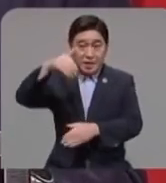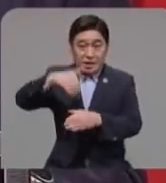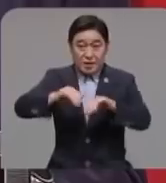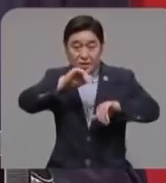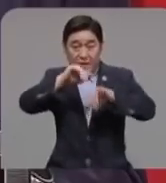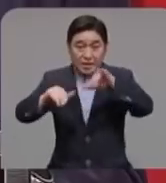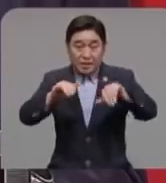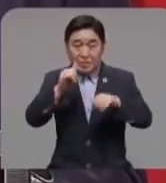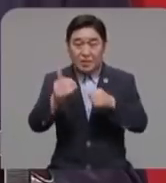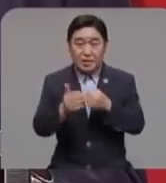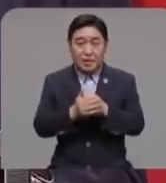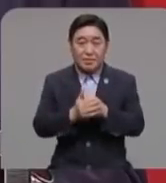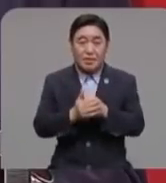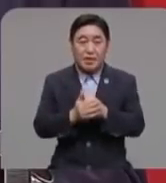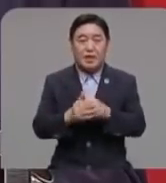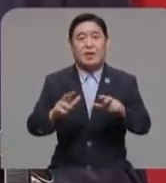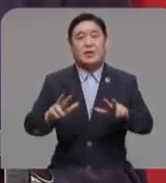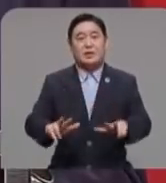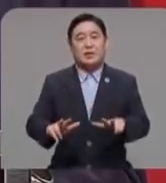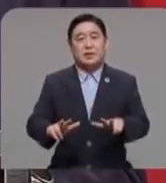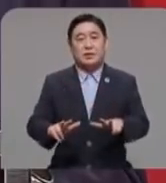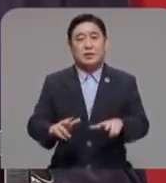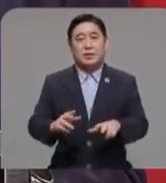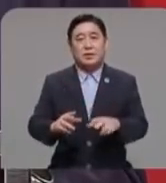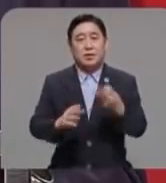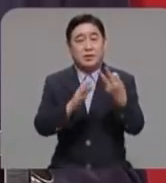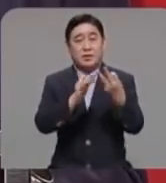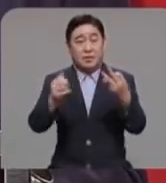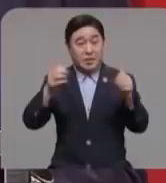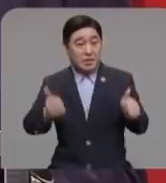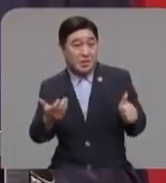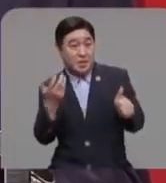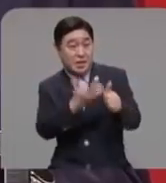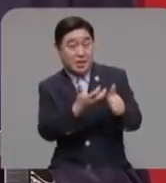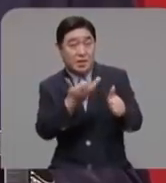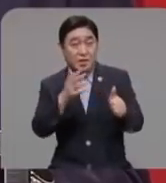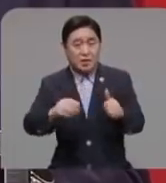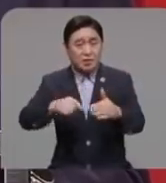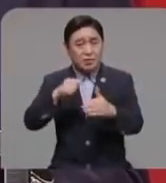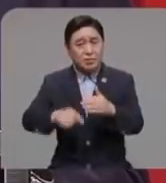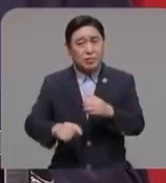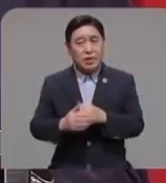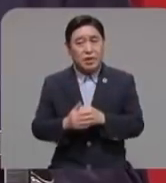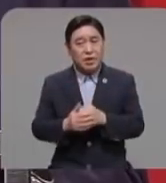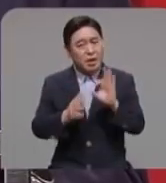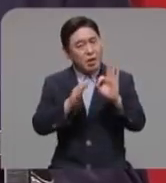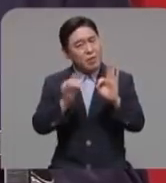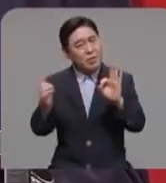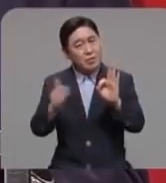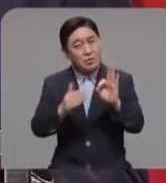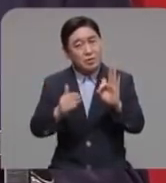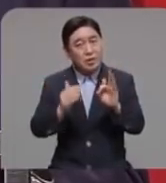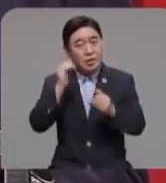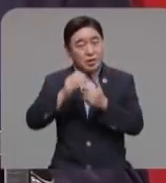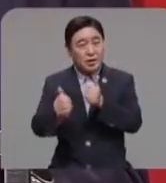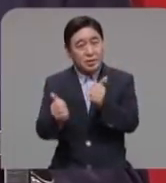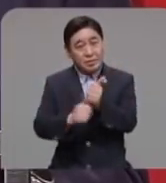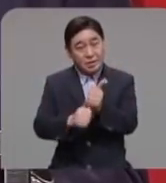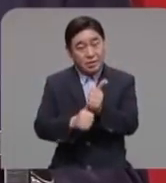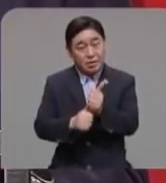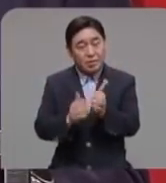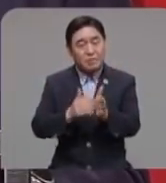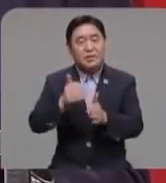선거 개입이기 때문에 네. 지금 13명을 기소했는데 네. 그중에서 거의 한 10명 정도가 청와대